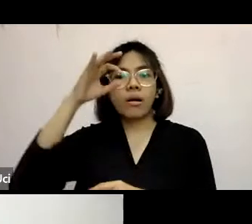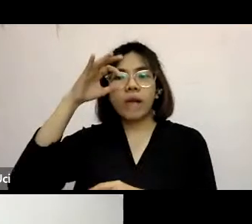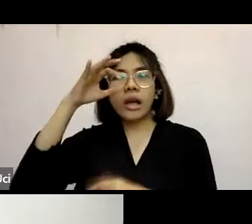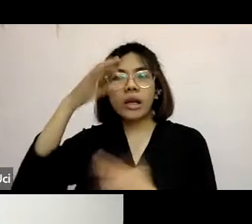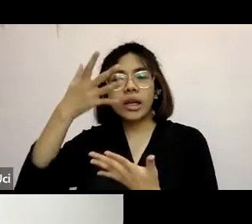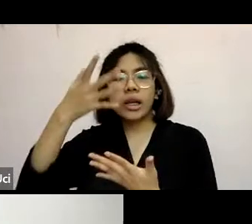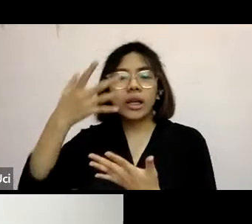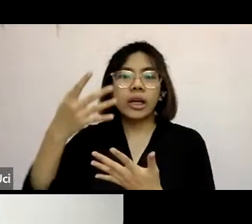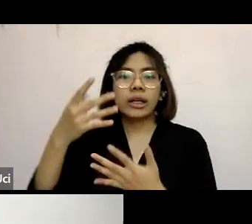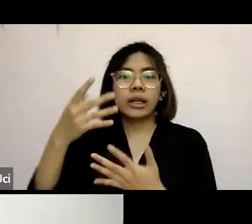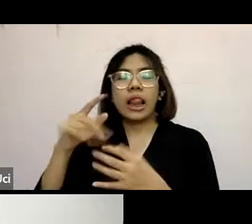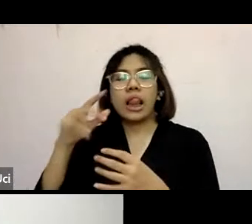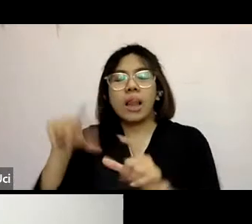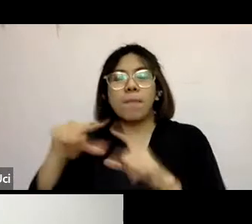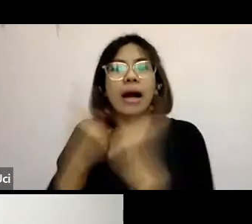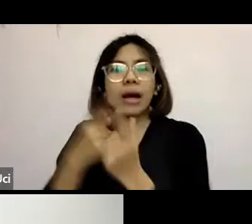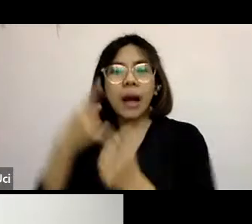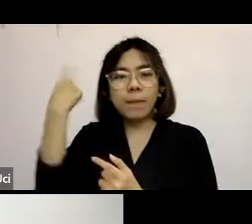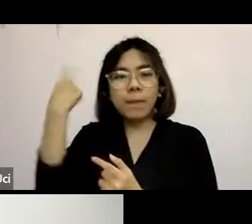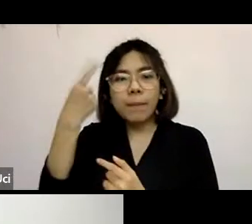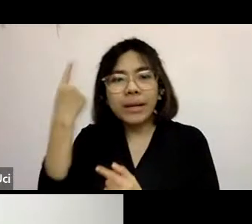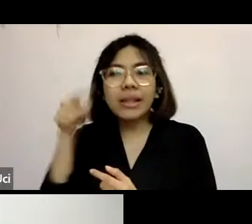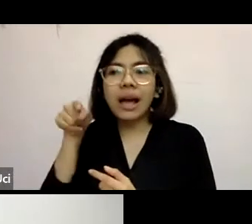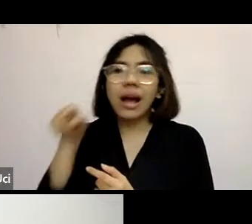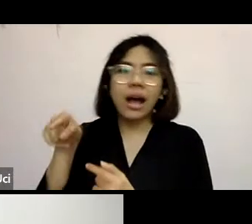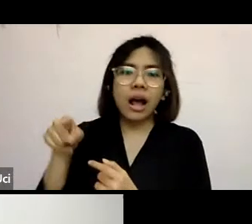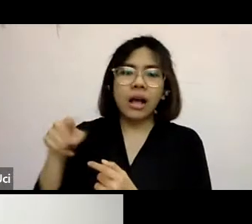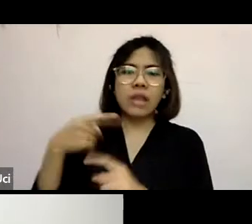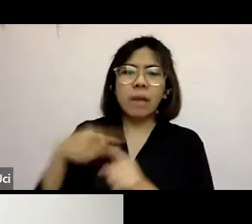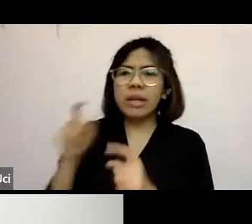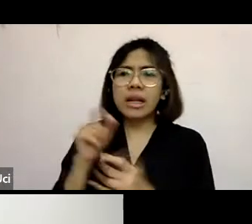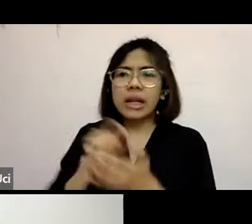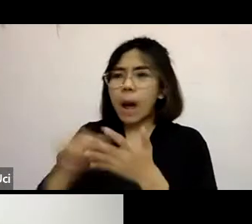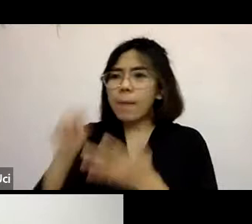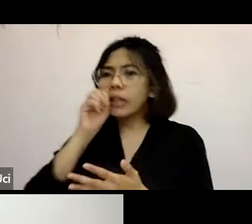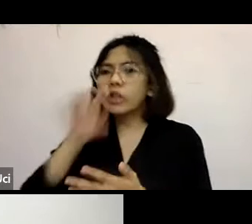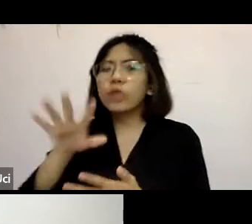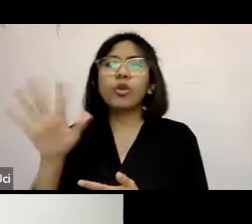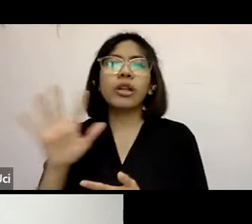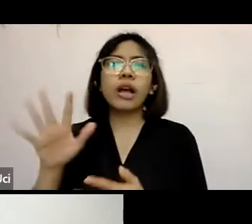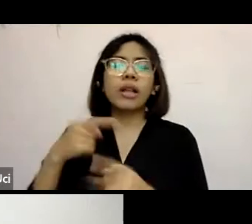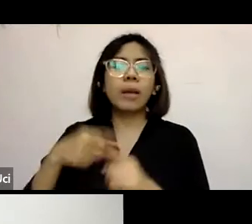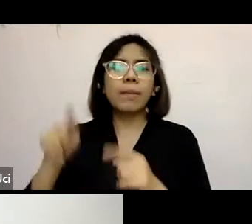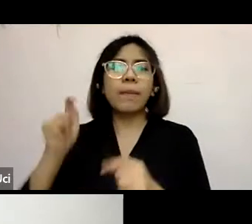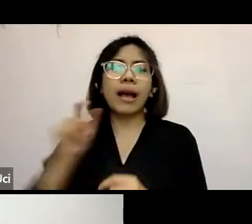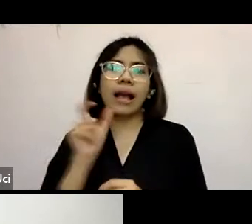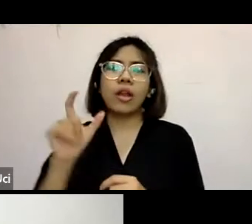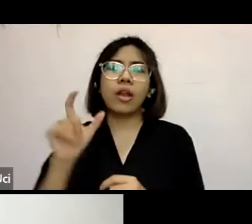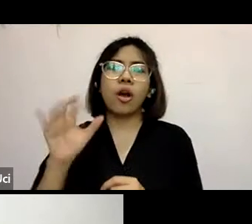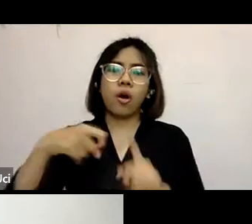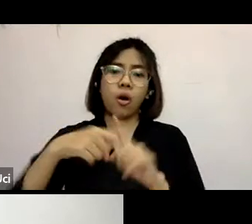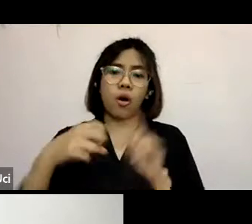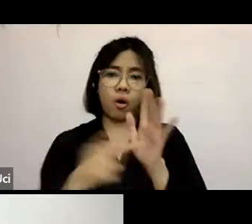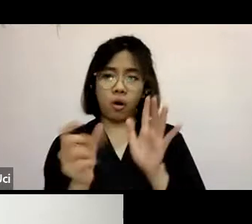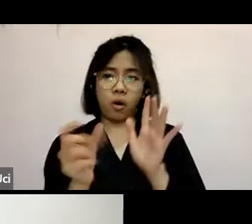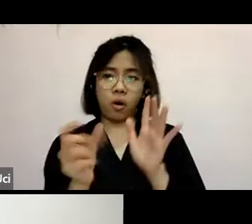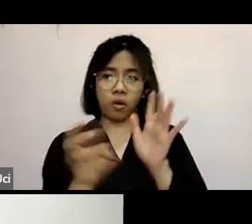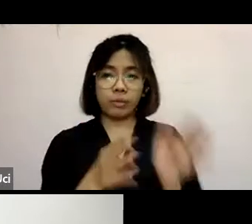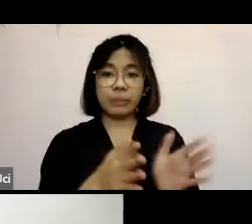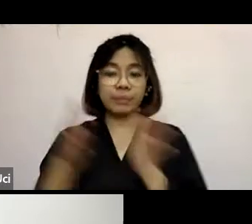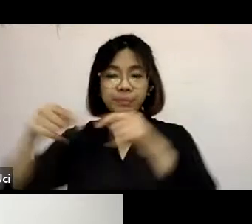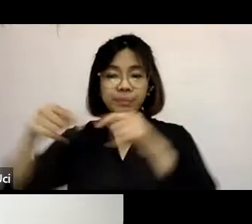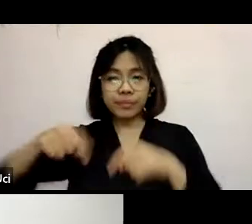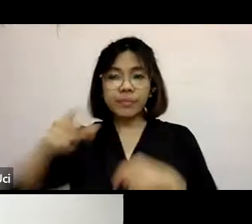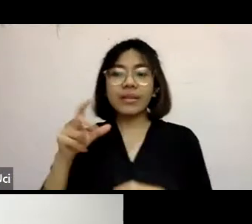pembicara berikutnya Bang Rival Ahmad dosen ilmu perundang-undangan di jentera akan membahas sejauh apa atau